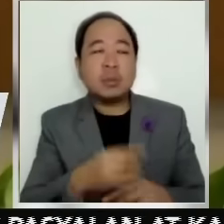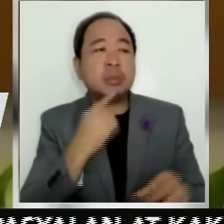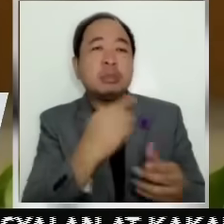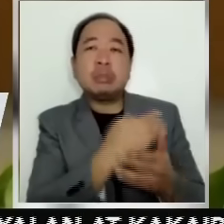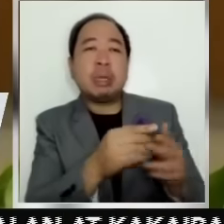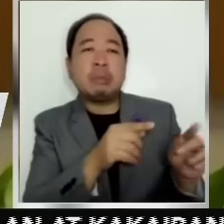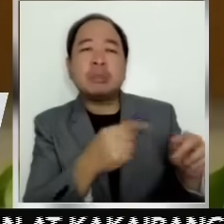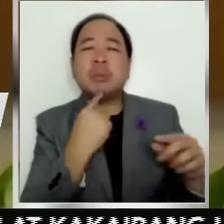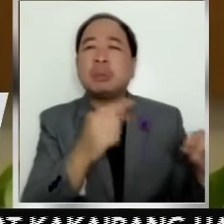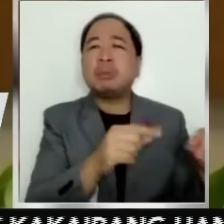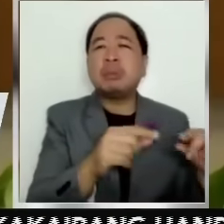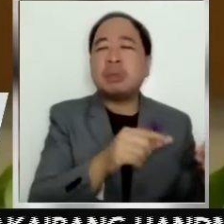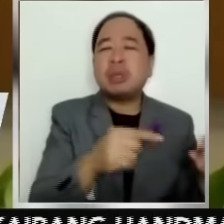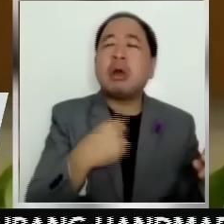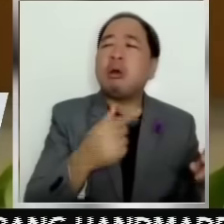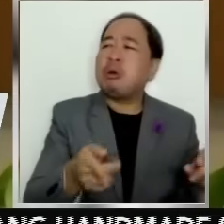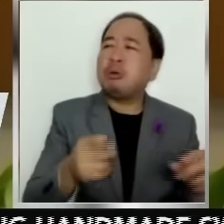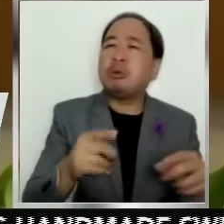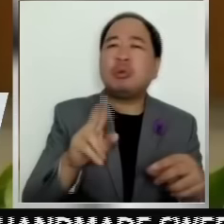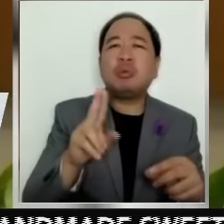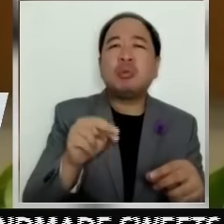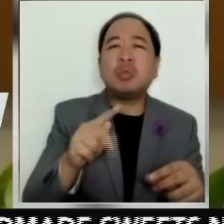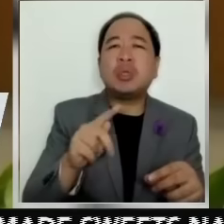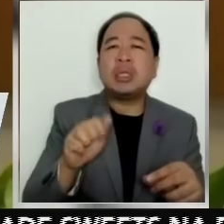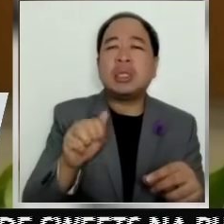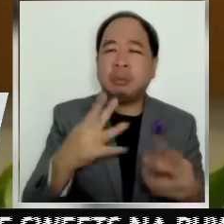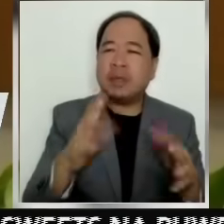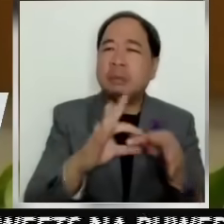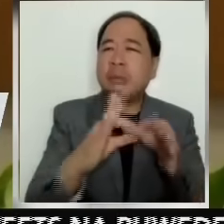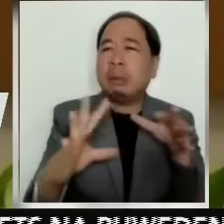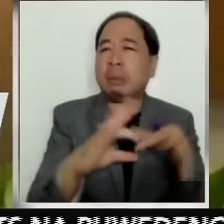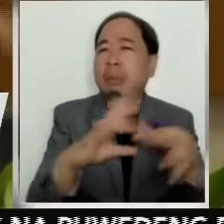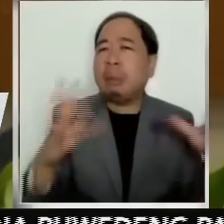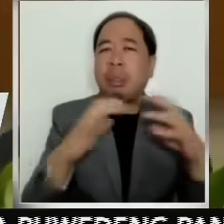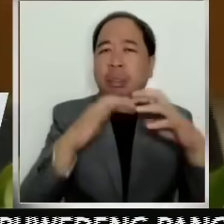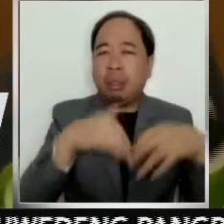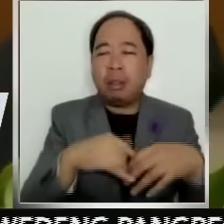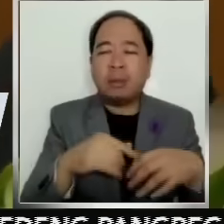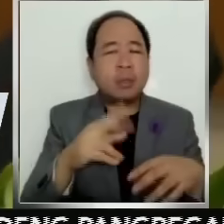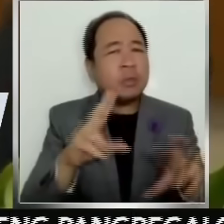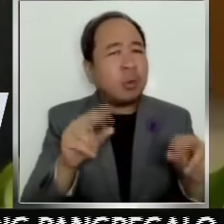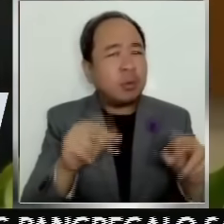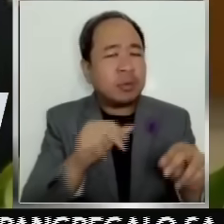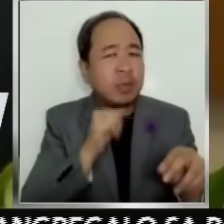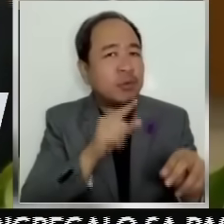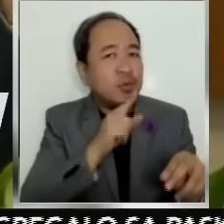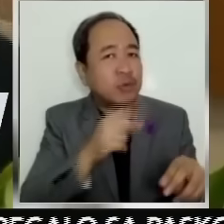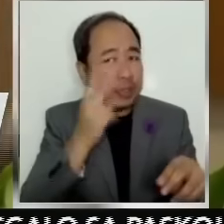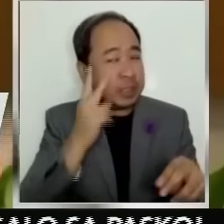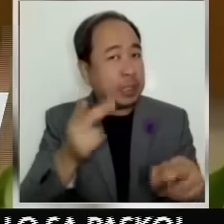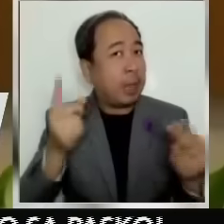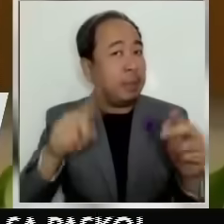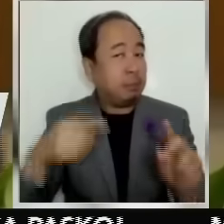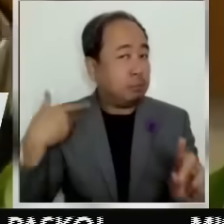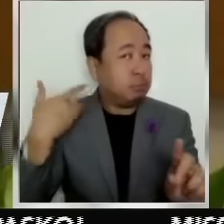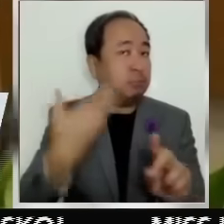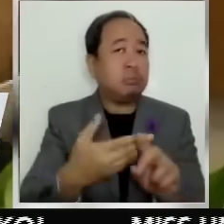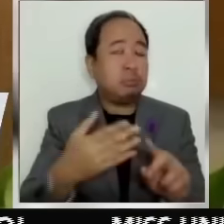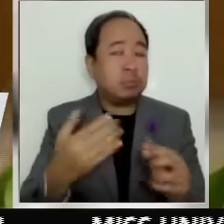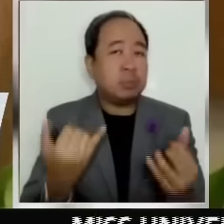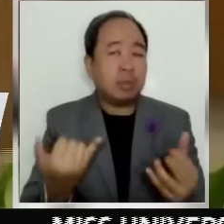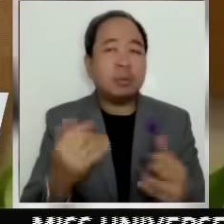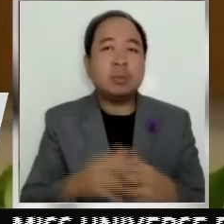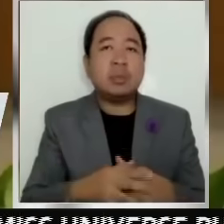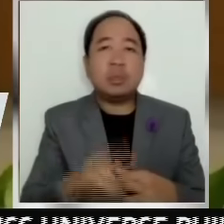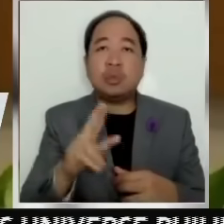Hindi, totoo yun. Tignan na lang ninyo mga political developments in the past few months. We are consolidating the unit team. It's actually become bigger